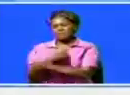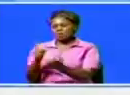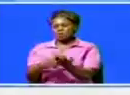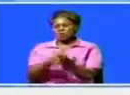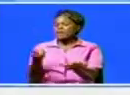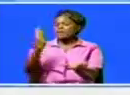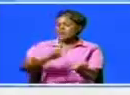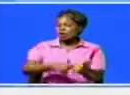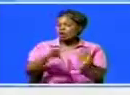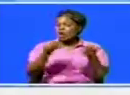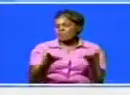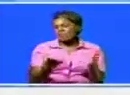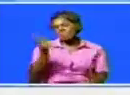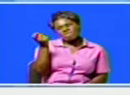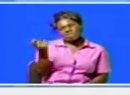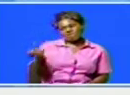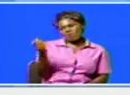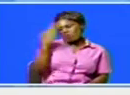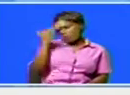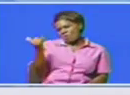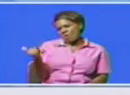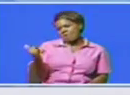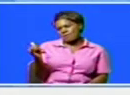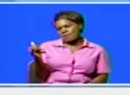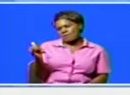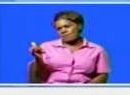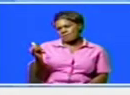Lakini kurekodi, umerekodi chache. Yeah. Kwa nini?